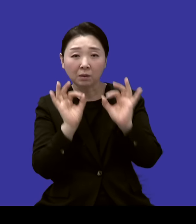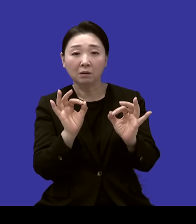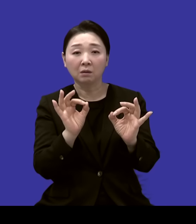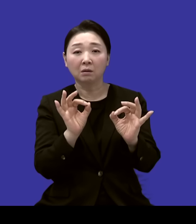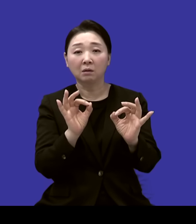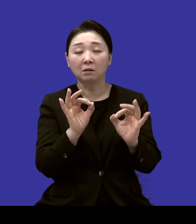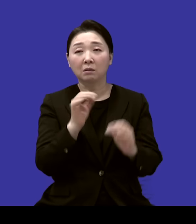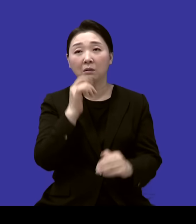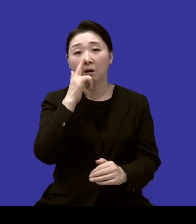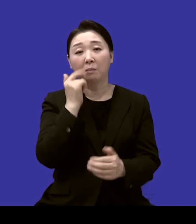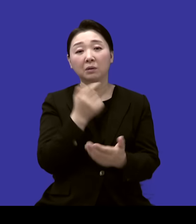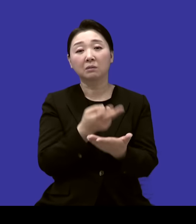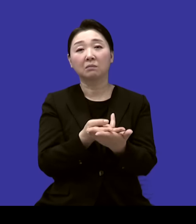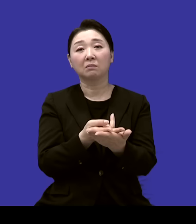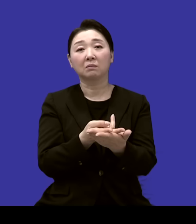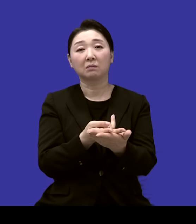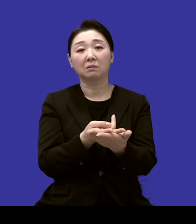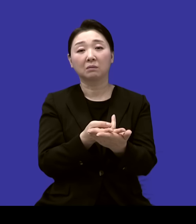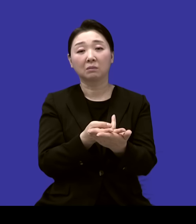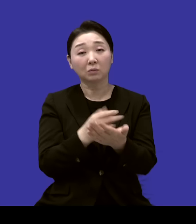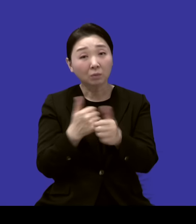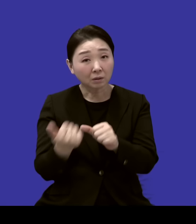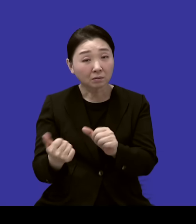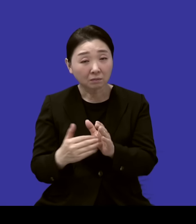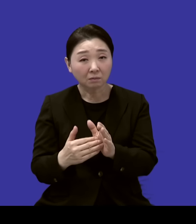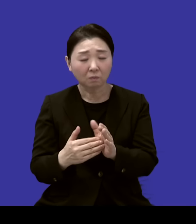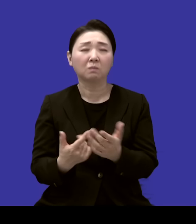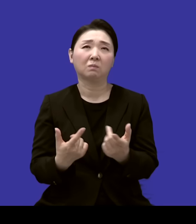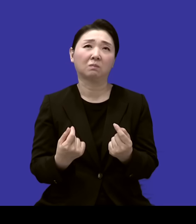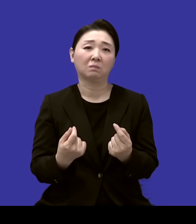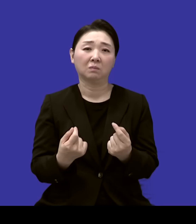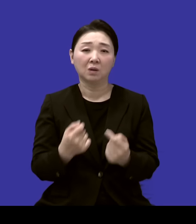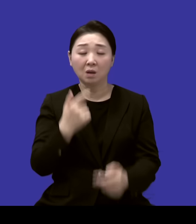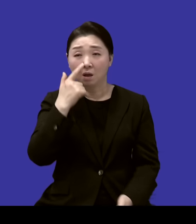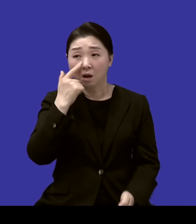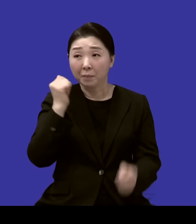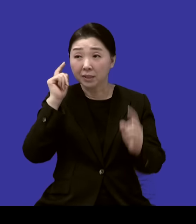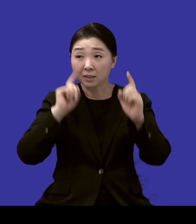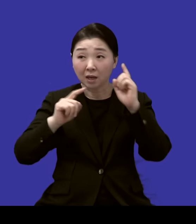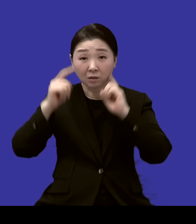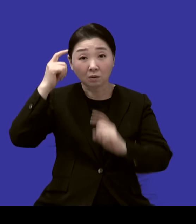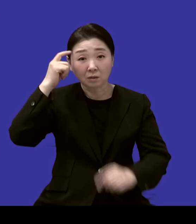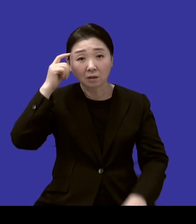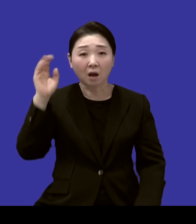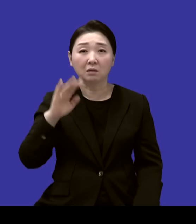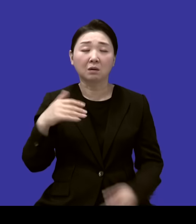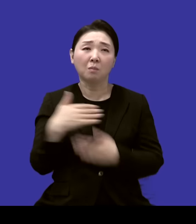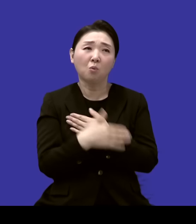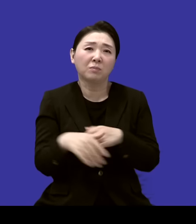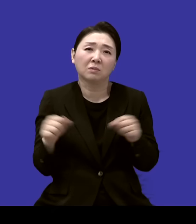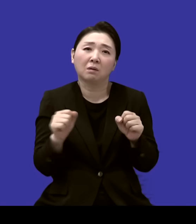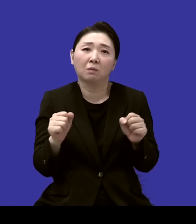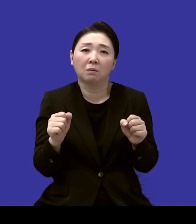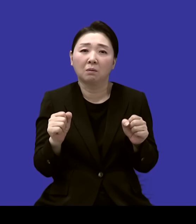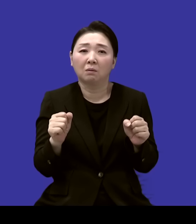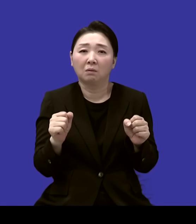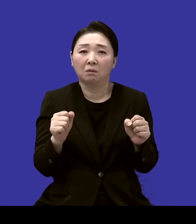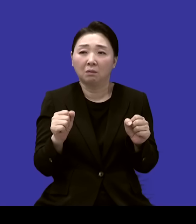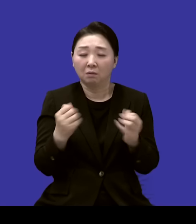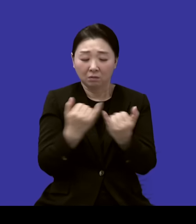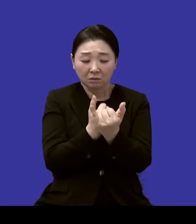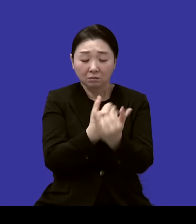거기 아버지가 누워 계시더라고요. 그래서 돌아가셨어요? 네. 그래서 제가 아버지가 다치신 건가 생각을 했는데 몸이 너무 차가운 거예요. 그래서